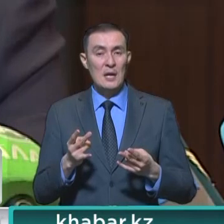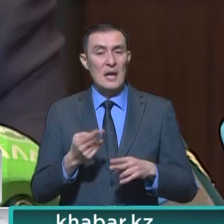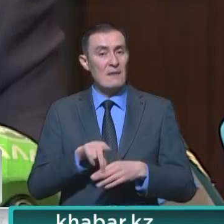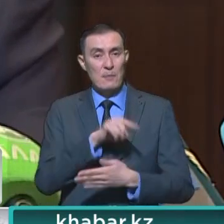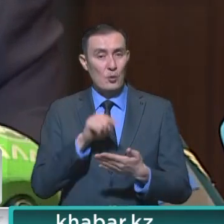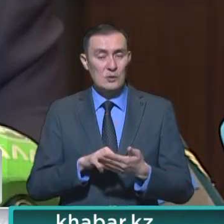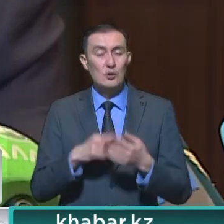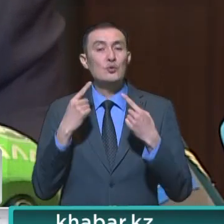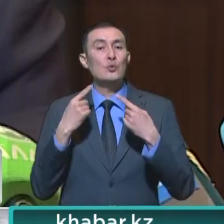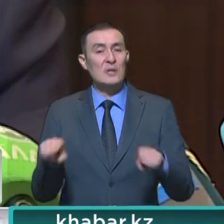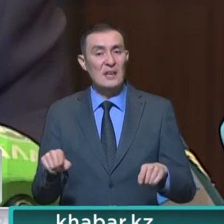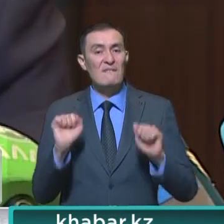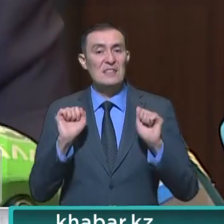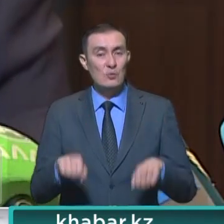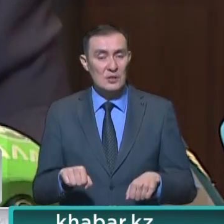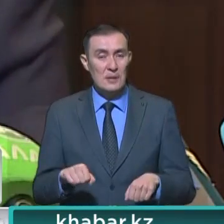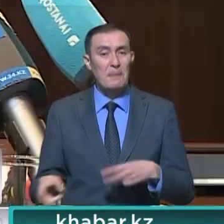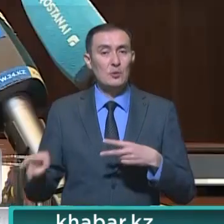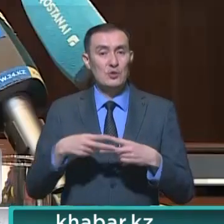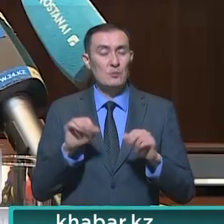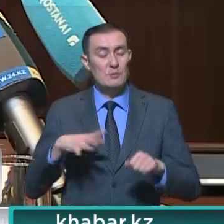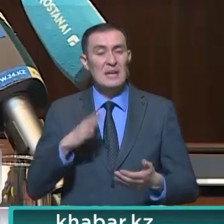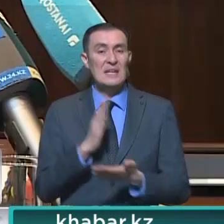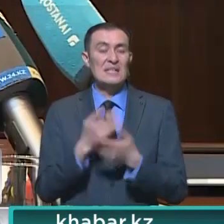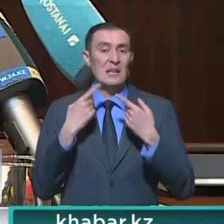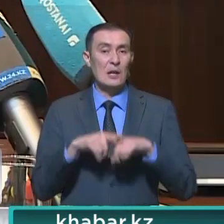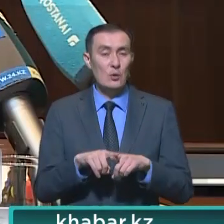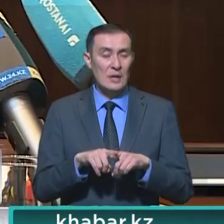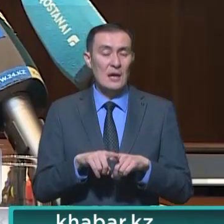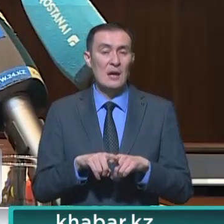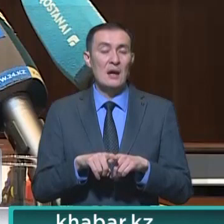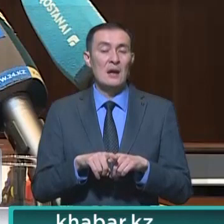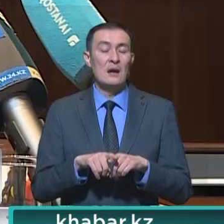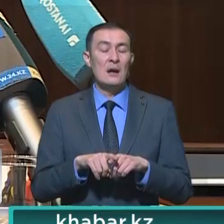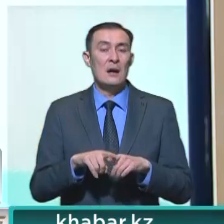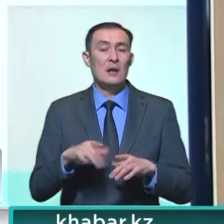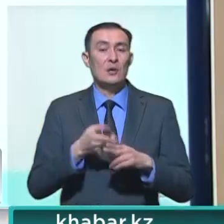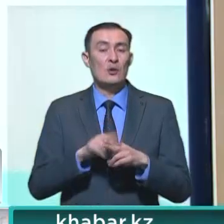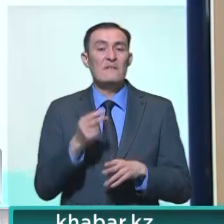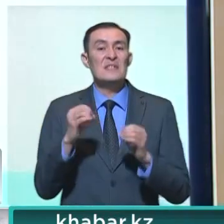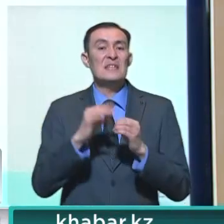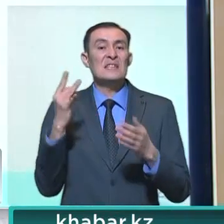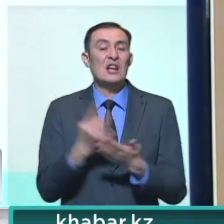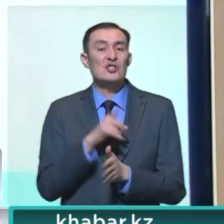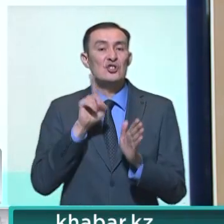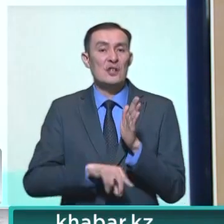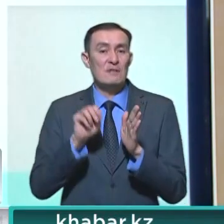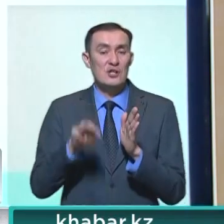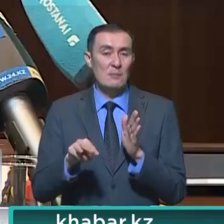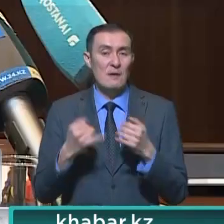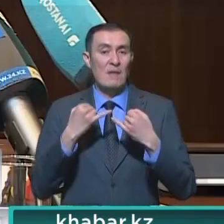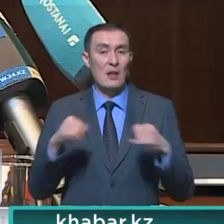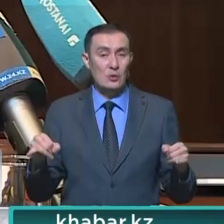проработать альтернативные варианты подключения. Есть технология радиомост, которая в 10 раз дешевле, нежели чем